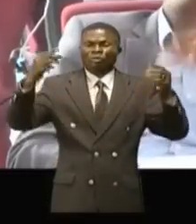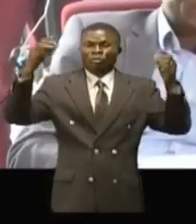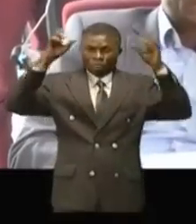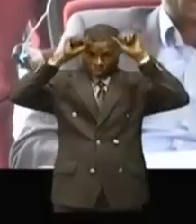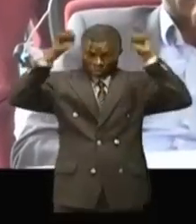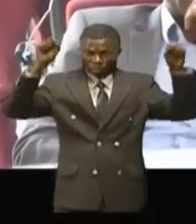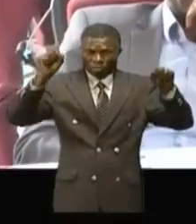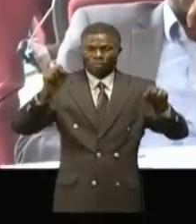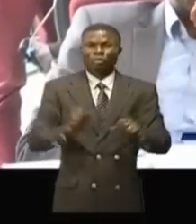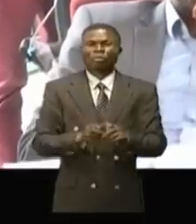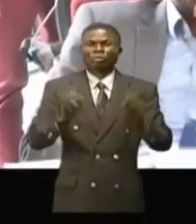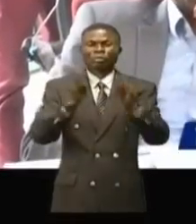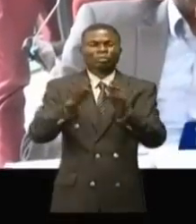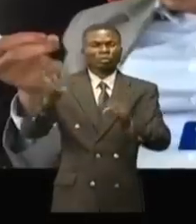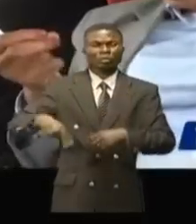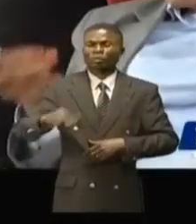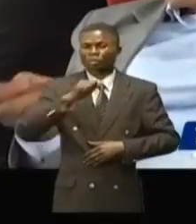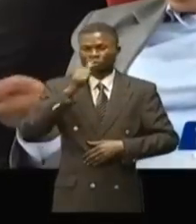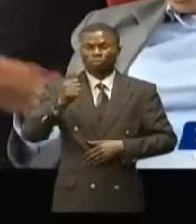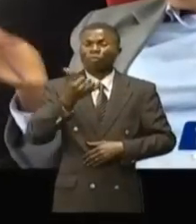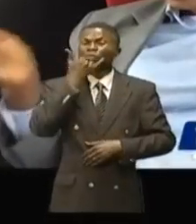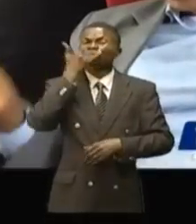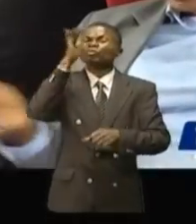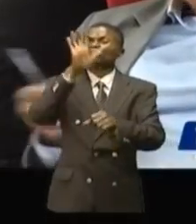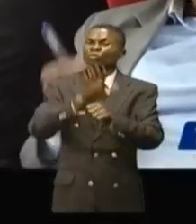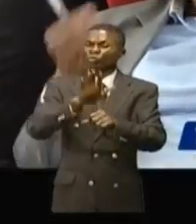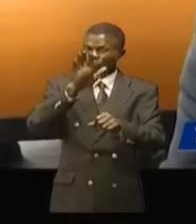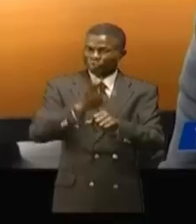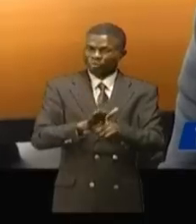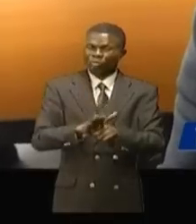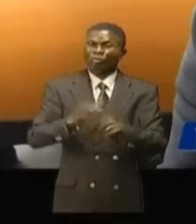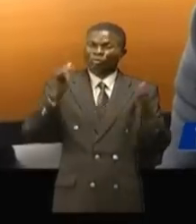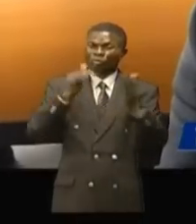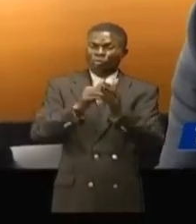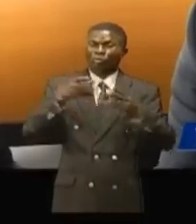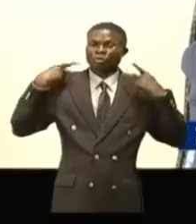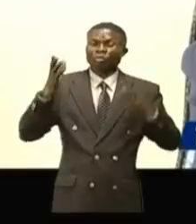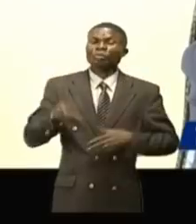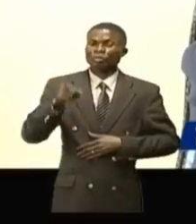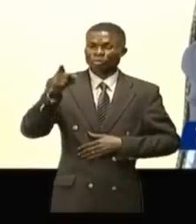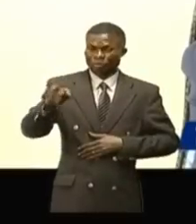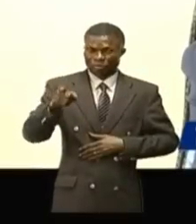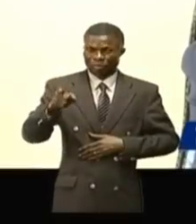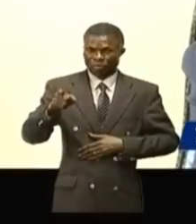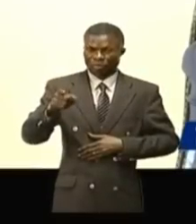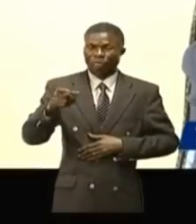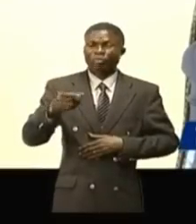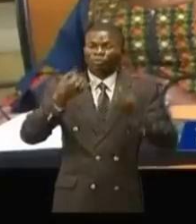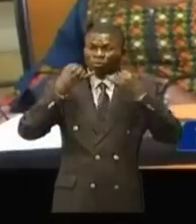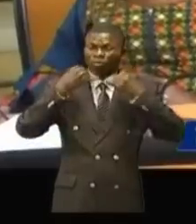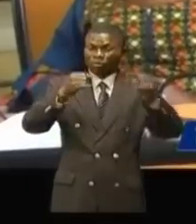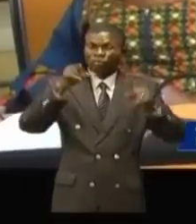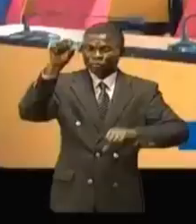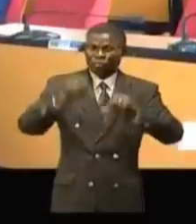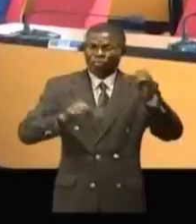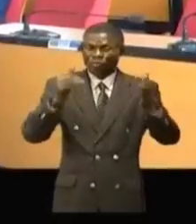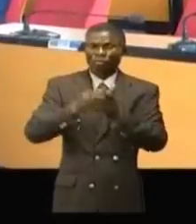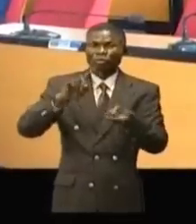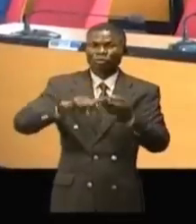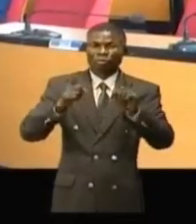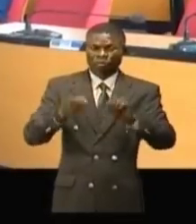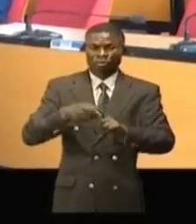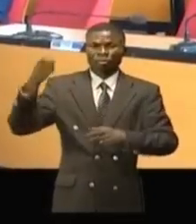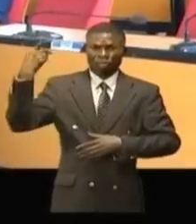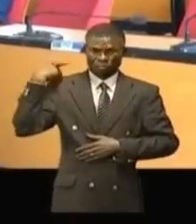Il a été reproché plusieurs griefs au président Godin Poya, entre autres la diffamation contre ses collègues